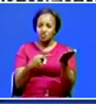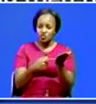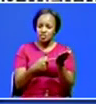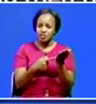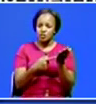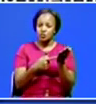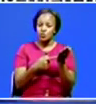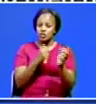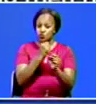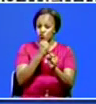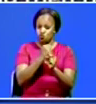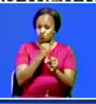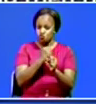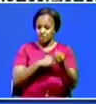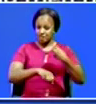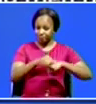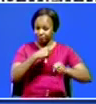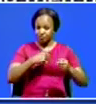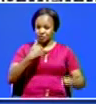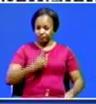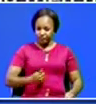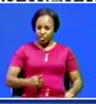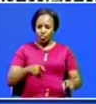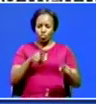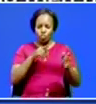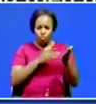surgery using ultra high definition screens,